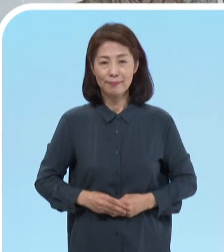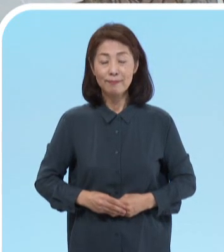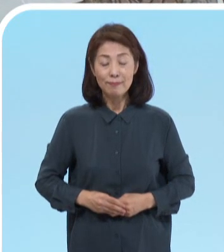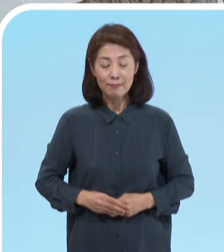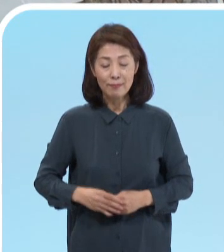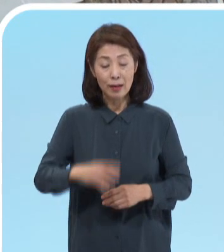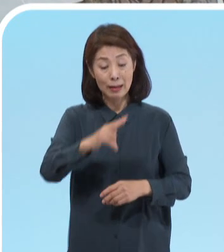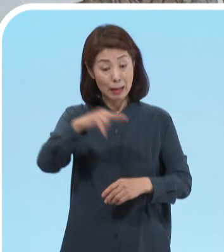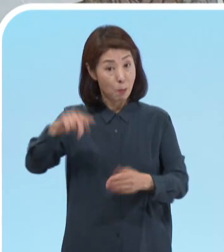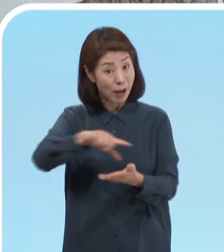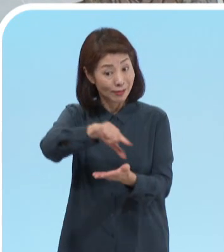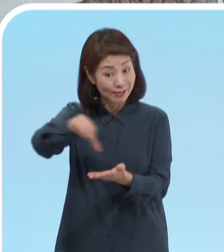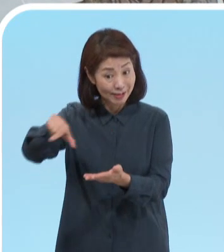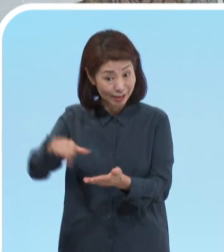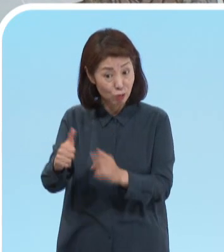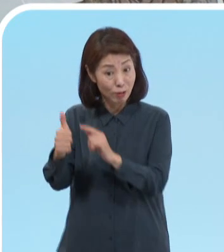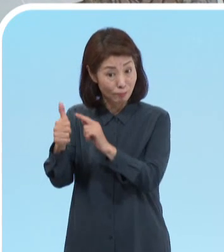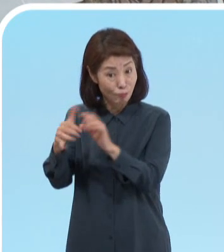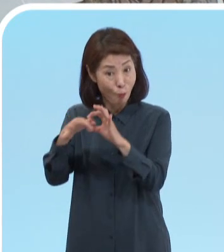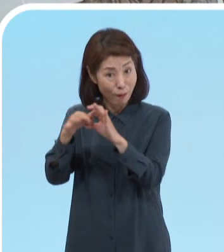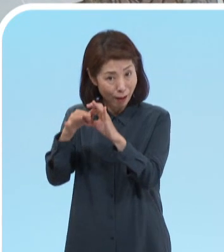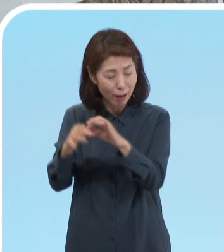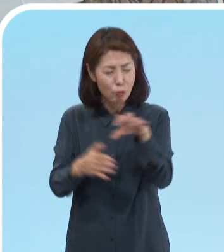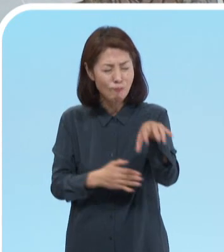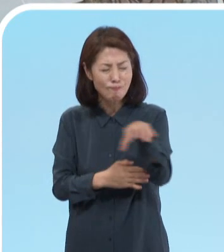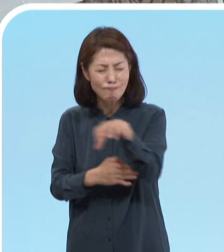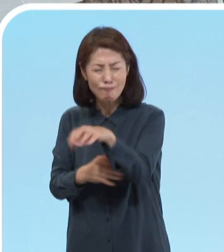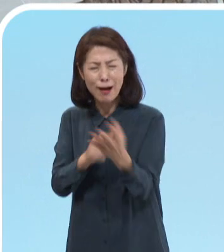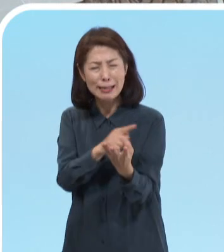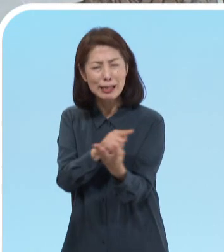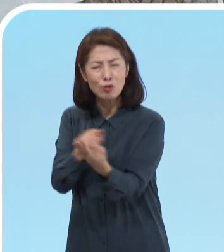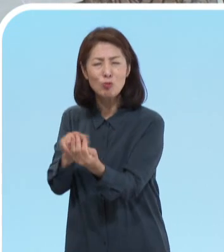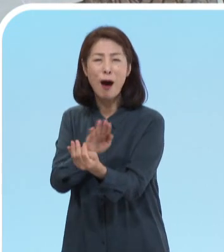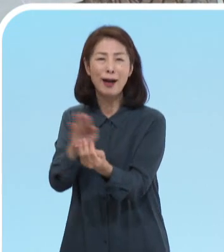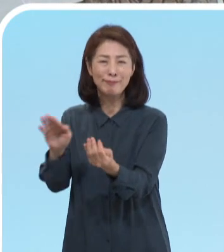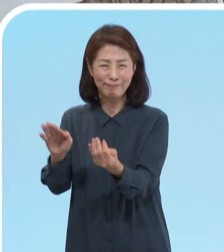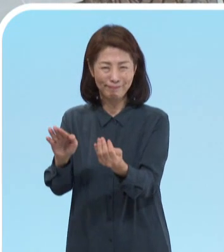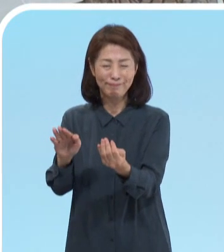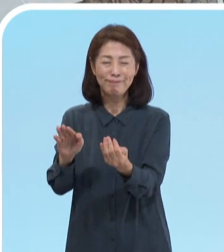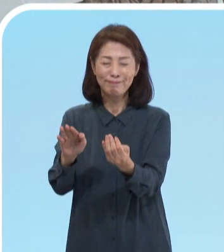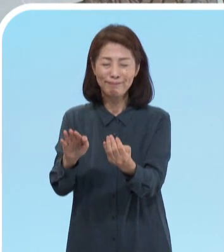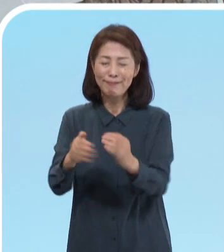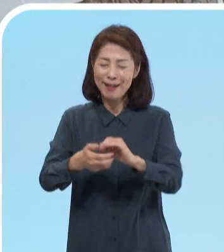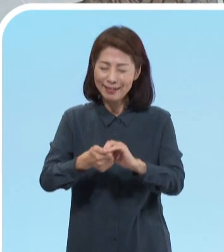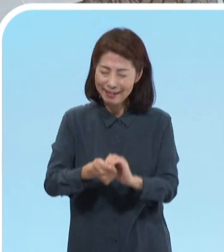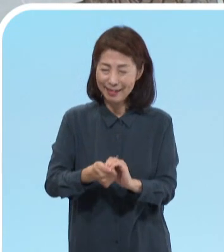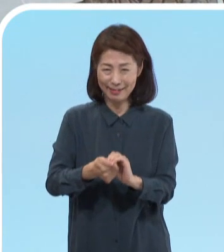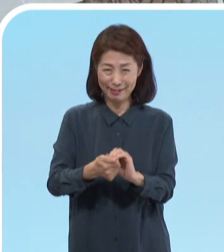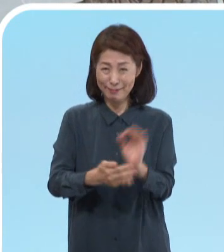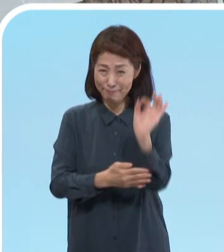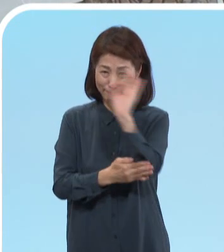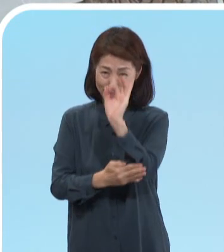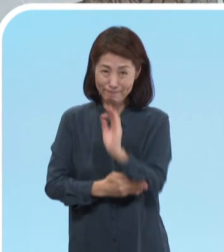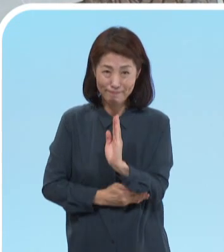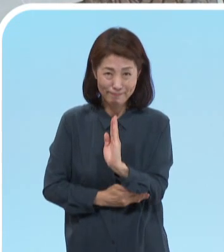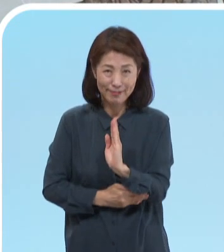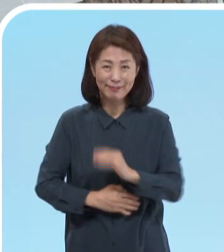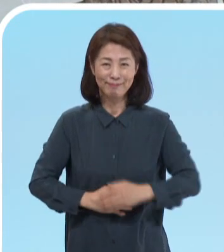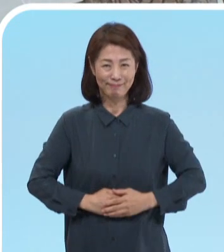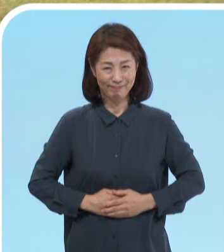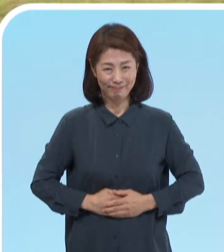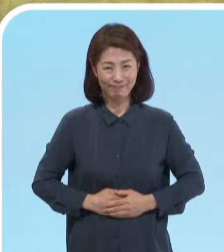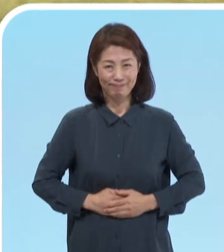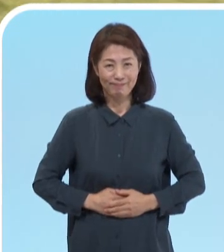他にも丹波地域には明智光秀ゆかりの地がたくさんあるので歴史探訪をしてみてはいかがでしょうか。